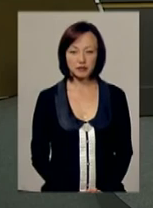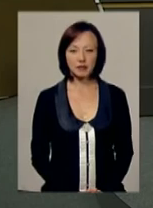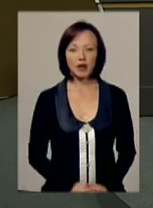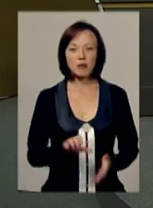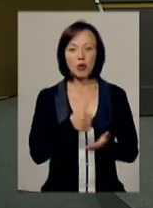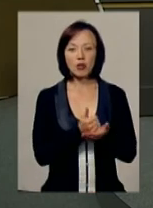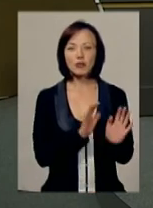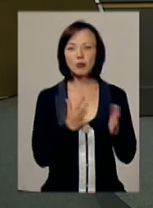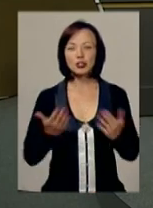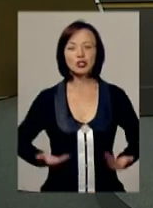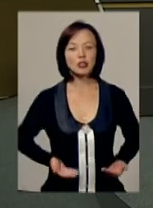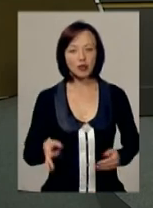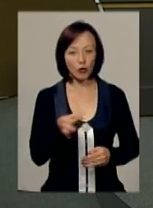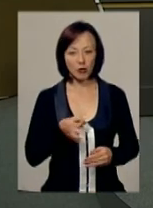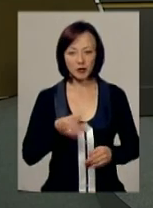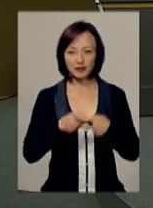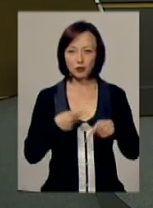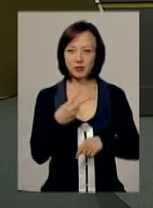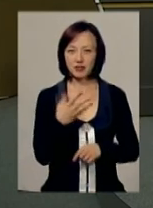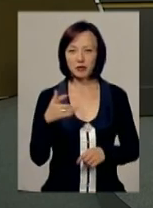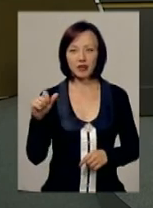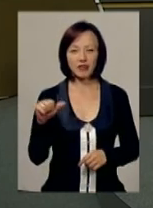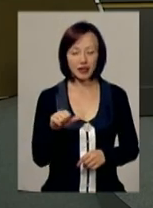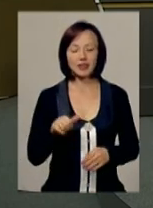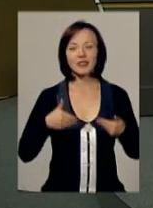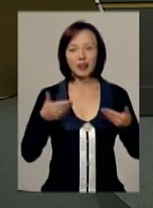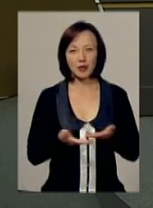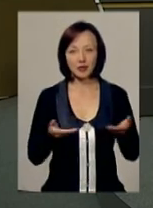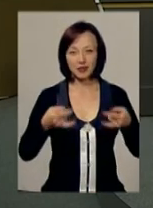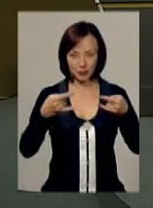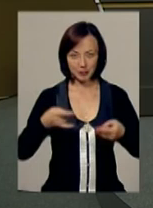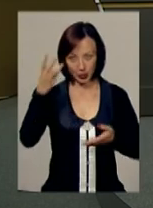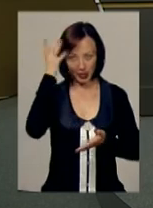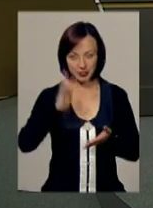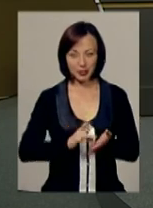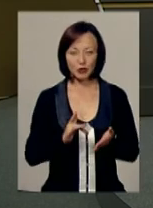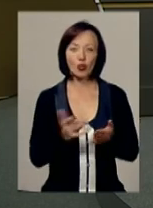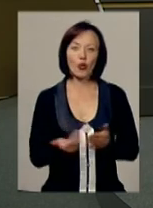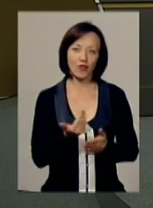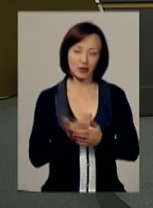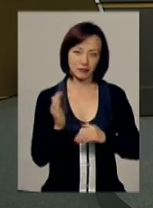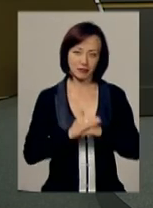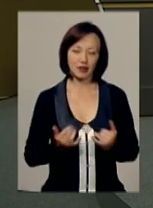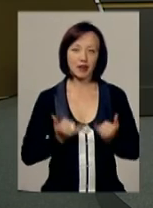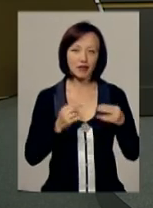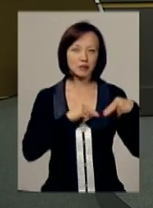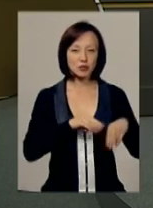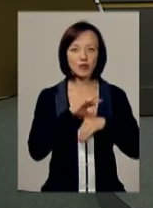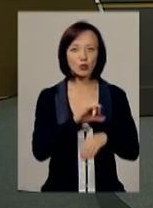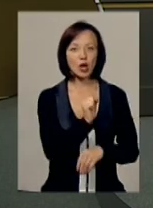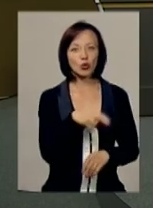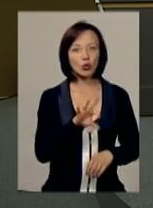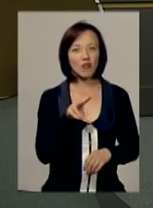Про головні події життя краю у наступні 25 хвилин. Вітаємо, ви дивитесь телеканал «Поділля Центр» на часі «Подільська панорама». В студії Антон